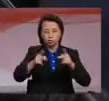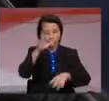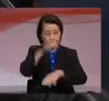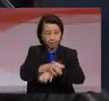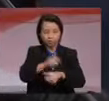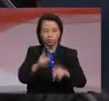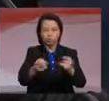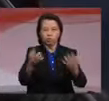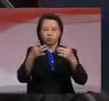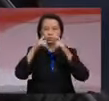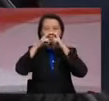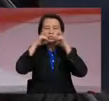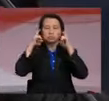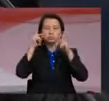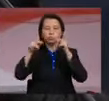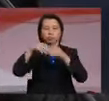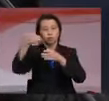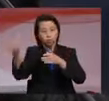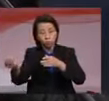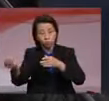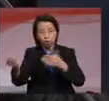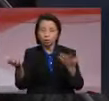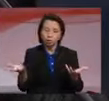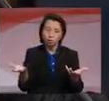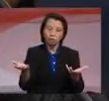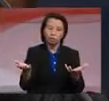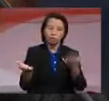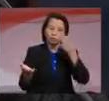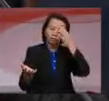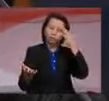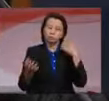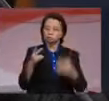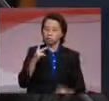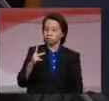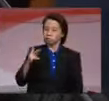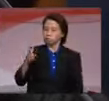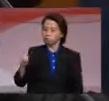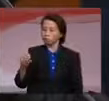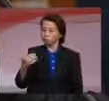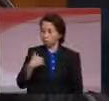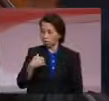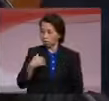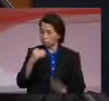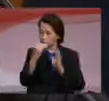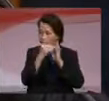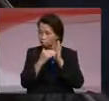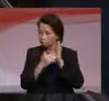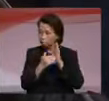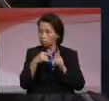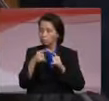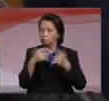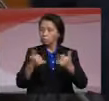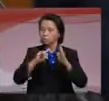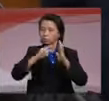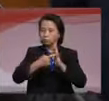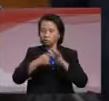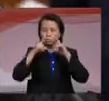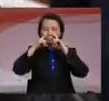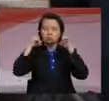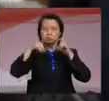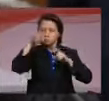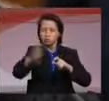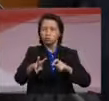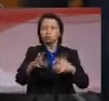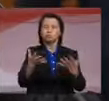memakai pelitup muka di tempat awam. So di pihak KKM ada perincian tak bila nak dilaksanakan? Jadi